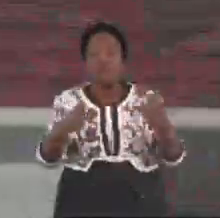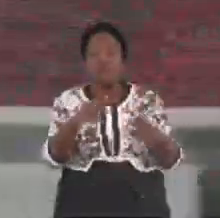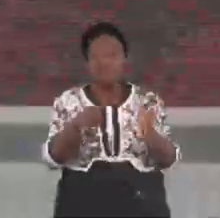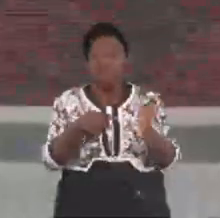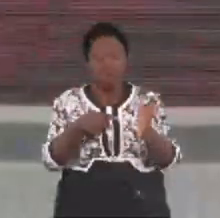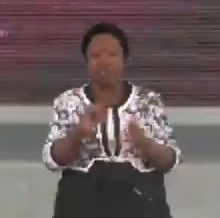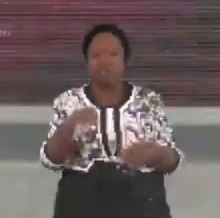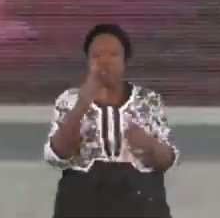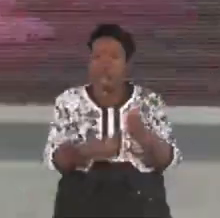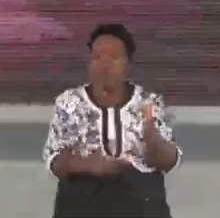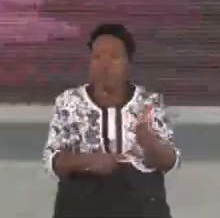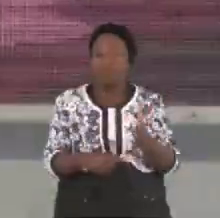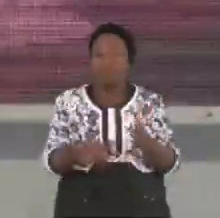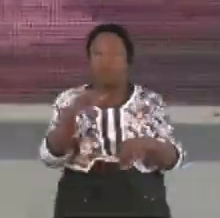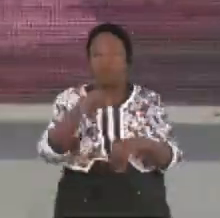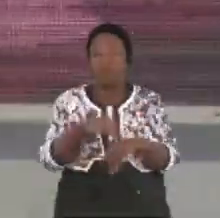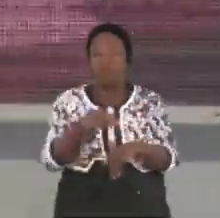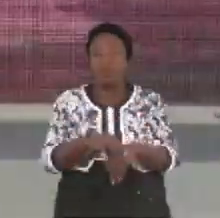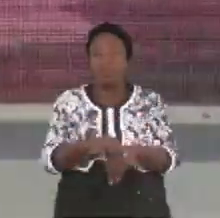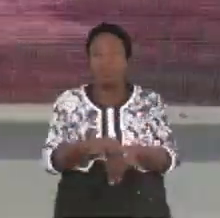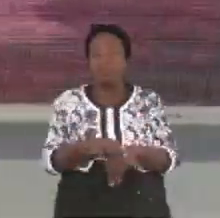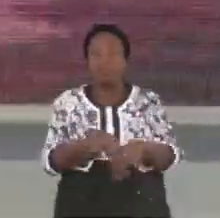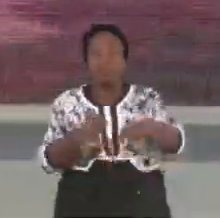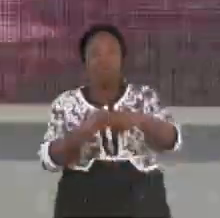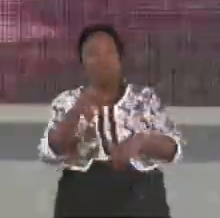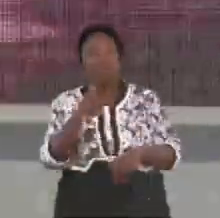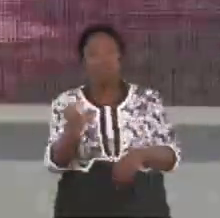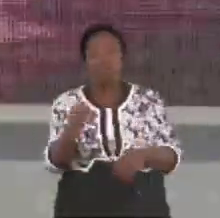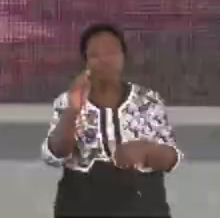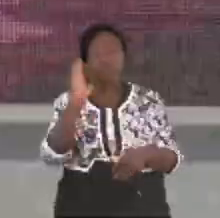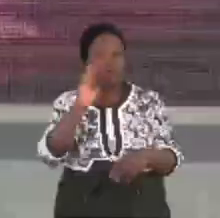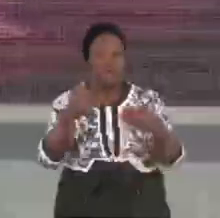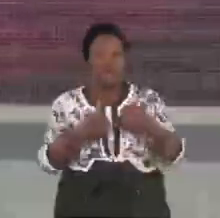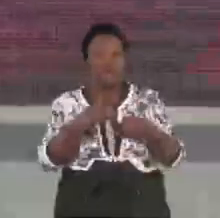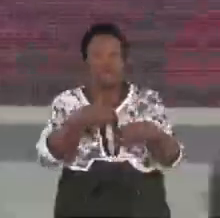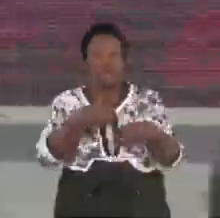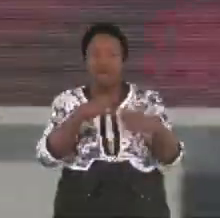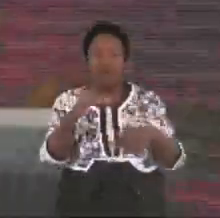le type de ministère que Jean devait exercer. Car plusieurs,